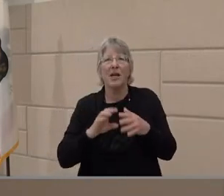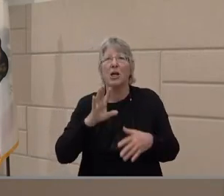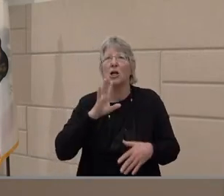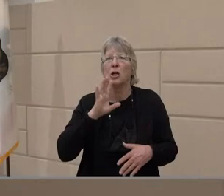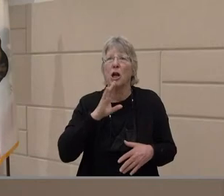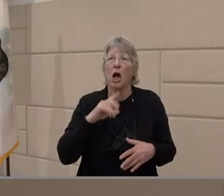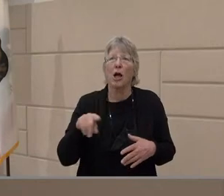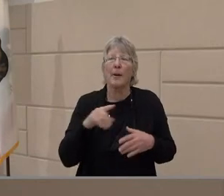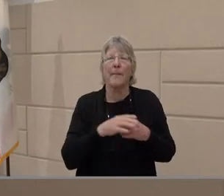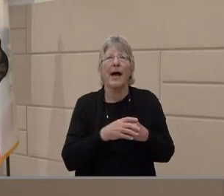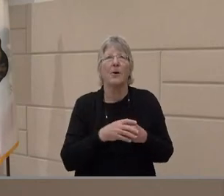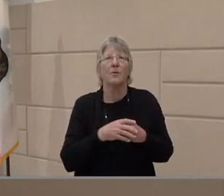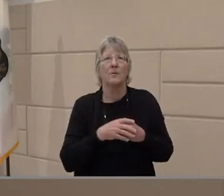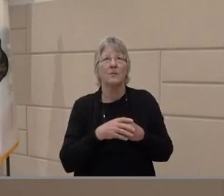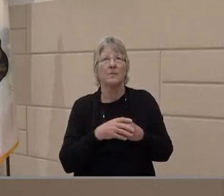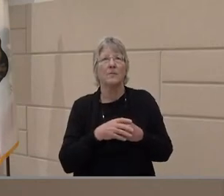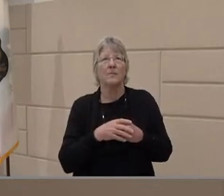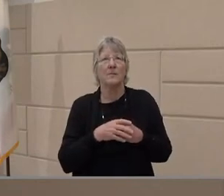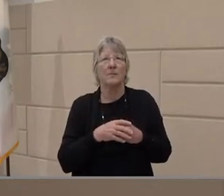ហើយបានជជែកអំពី